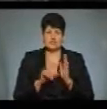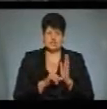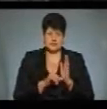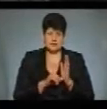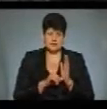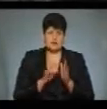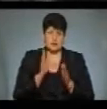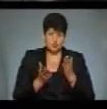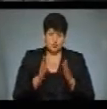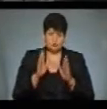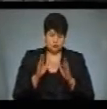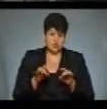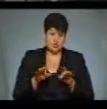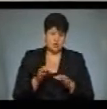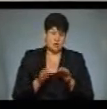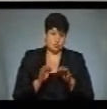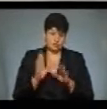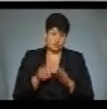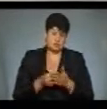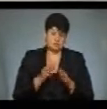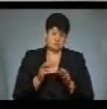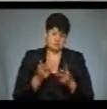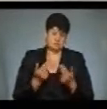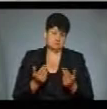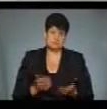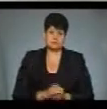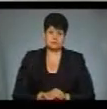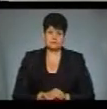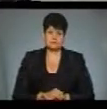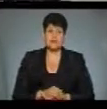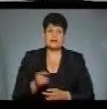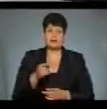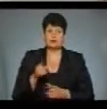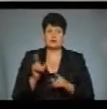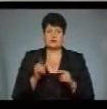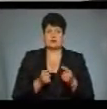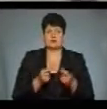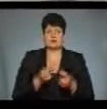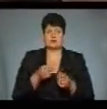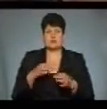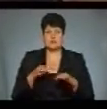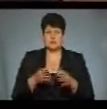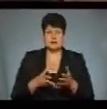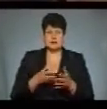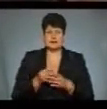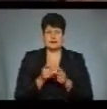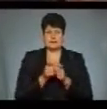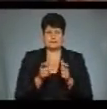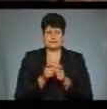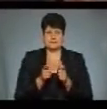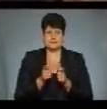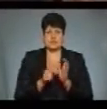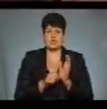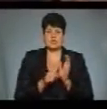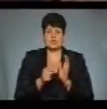рішення суду, буде така ціна, то чому ні? Тернополянин Володимир Пукач їздить громадським транспортом. Платить за допомогою електронного квитка – 6